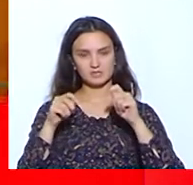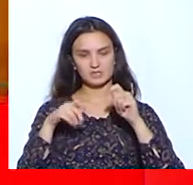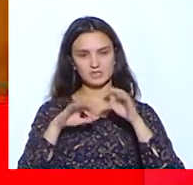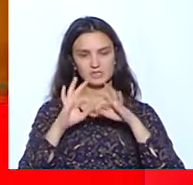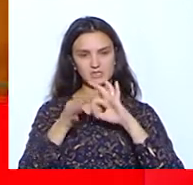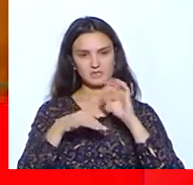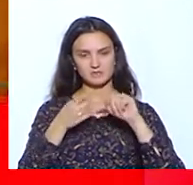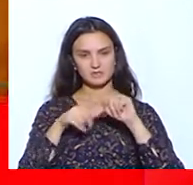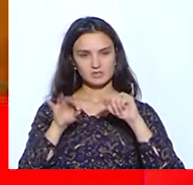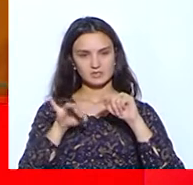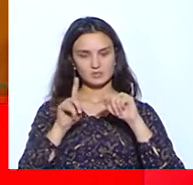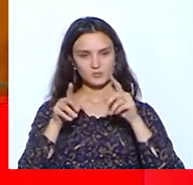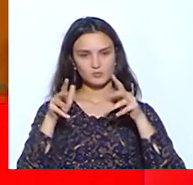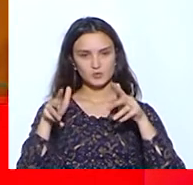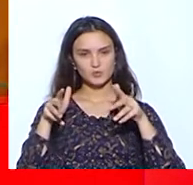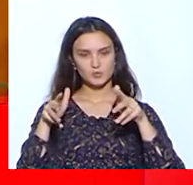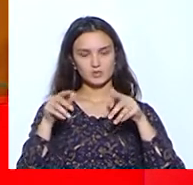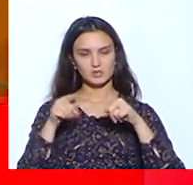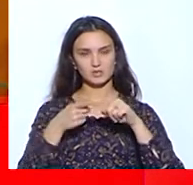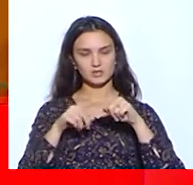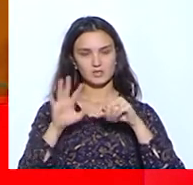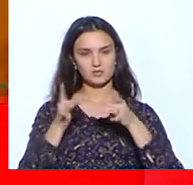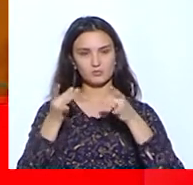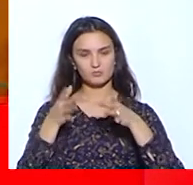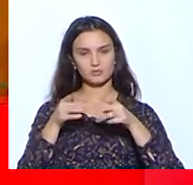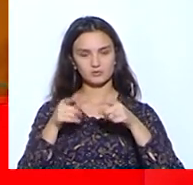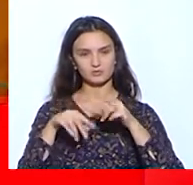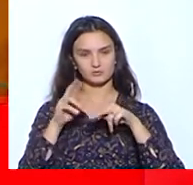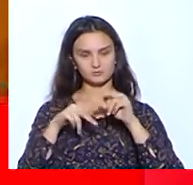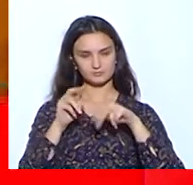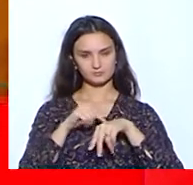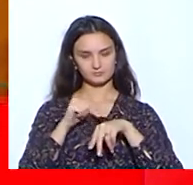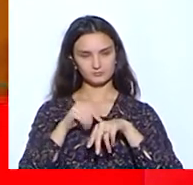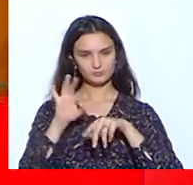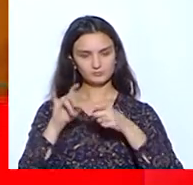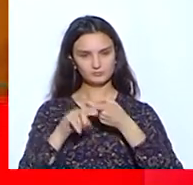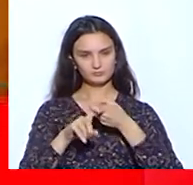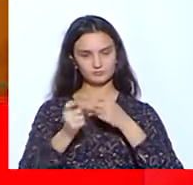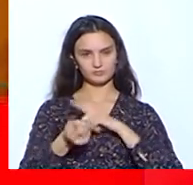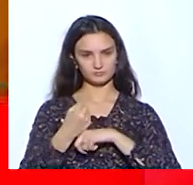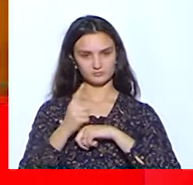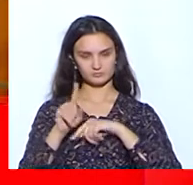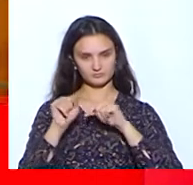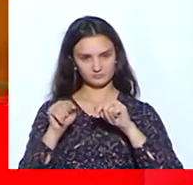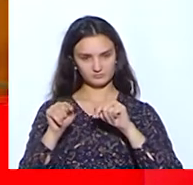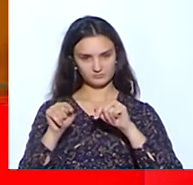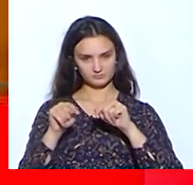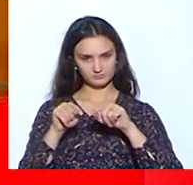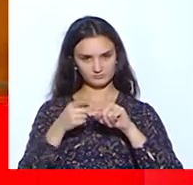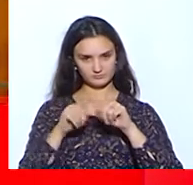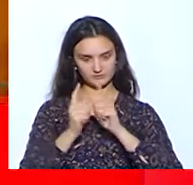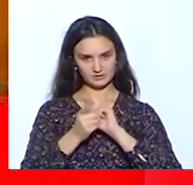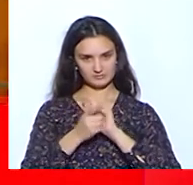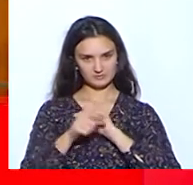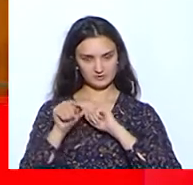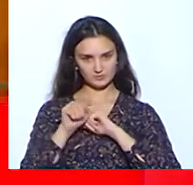ისე, რომ სიმსუქნე, რომელიც არაუბრალოდ გუნებგანწყობის ცვლილებას უკავშირდება, აღმოჩნდა, რომ იმ მეტაბოლიზმის